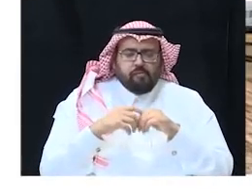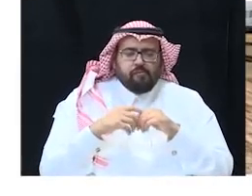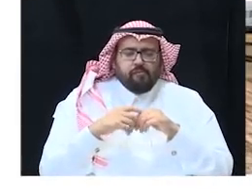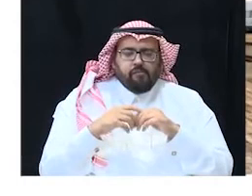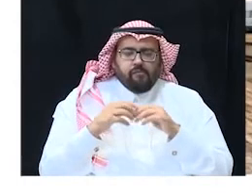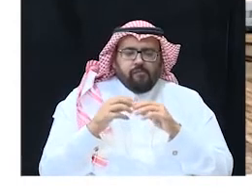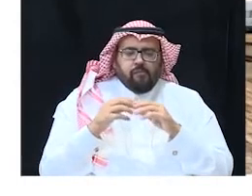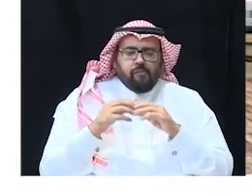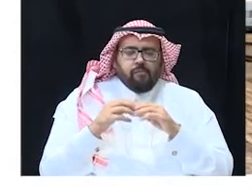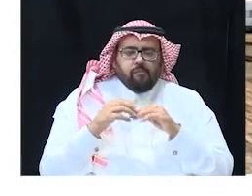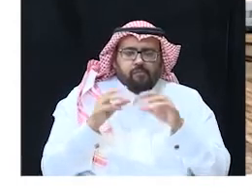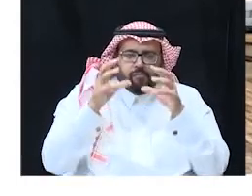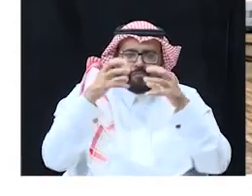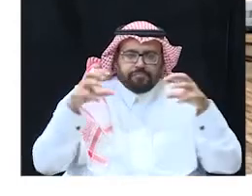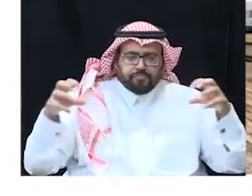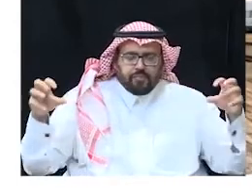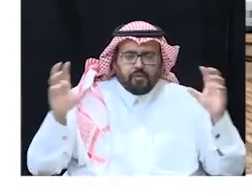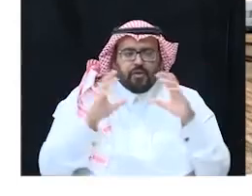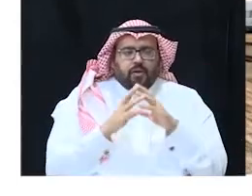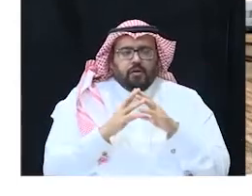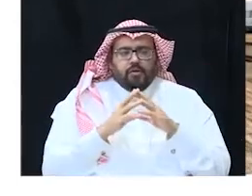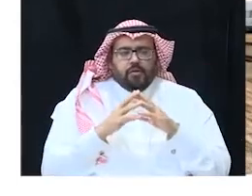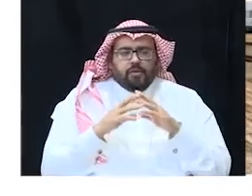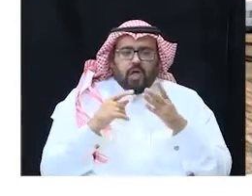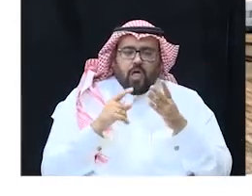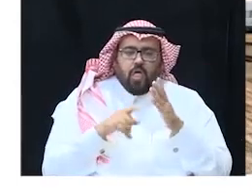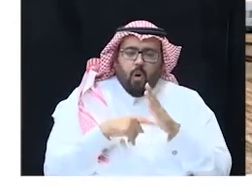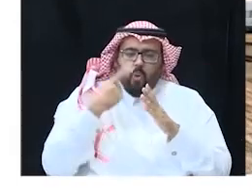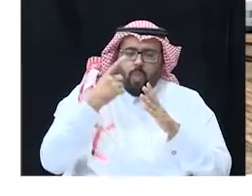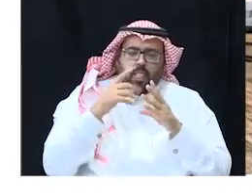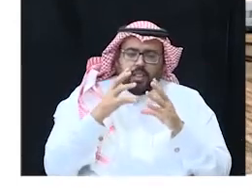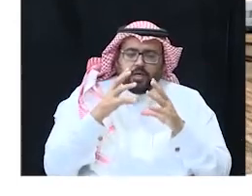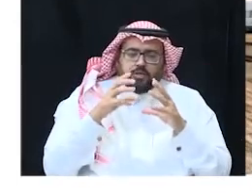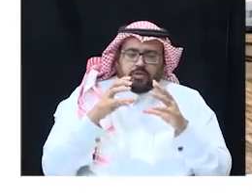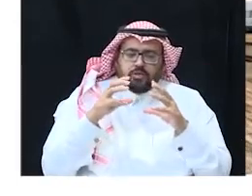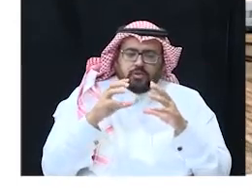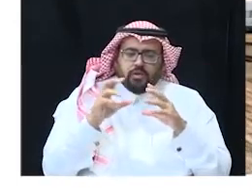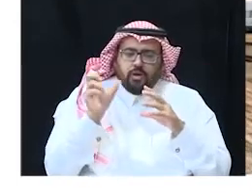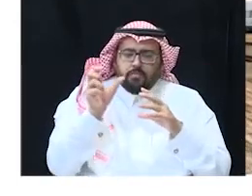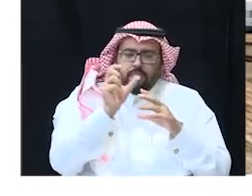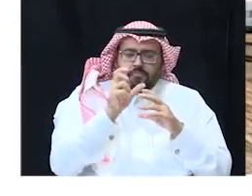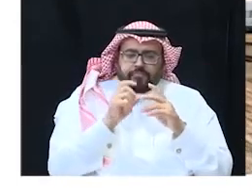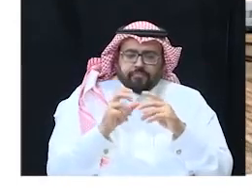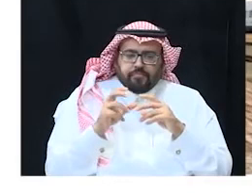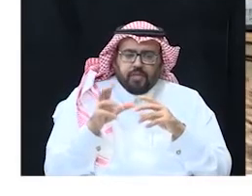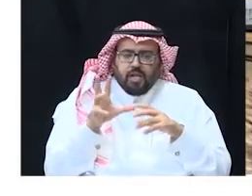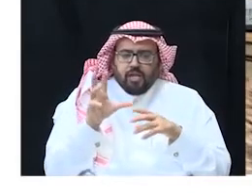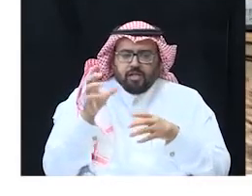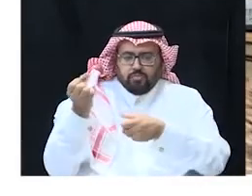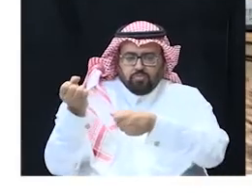بشكل سريع، ثم بعد ذلك نبدأ بالتفصيل بشكل مفصل.